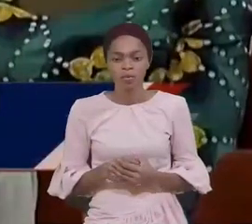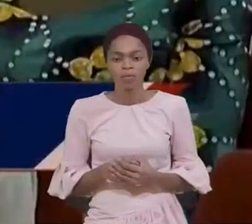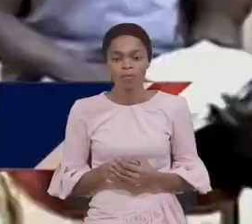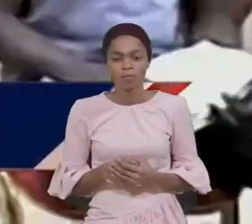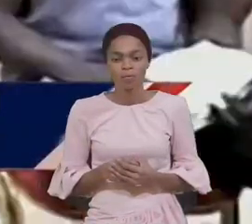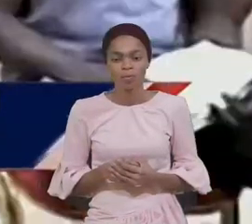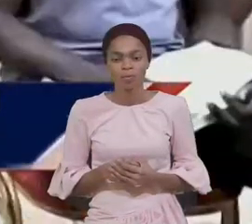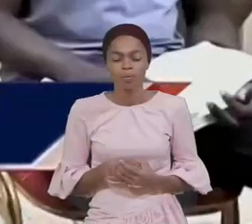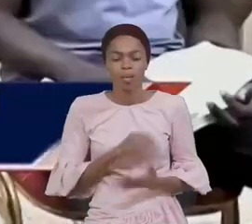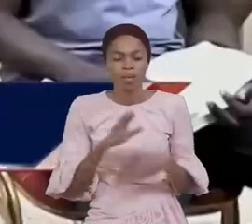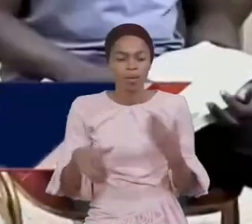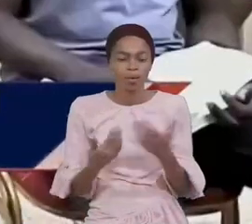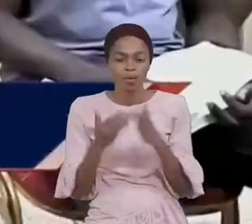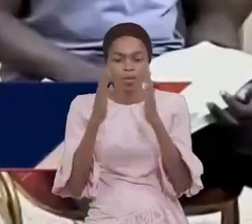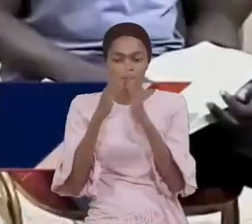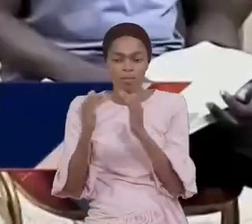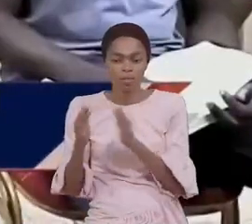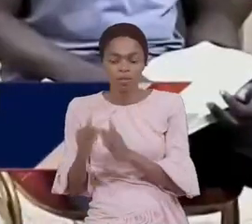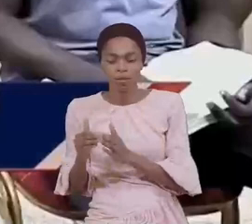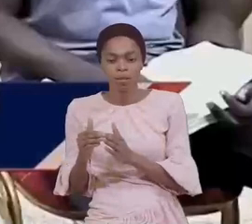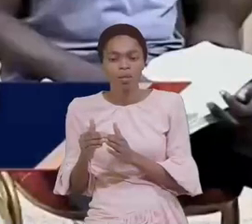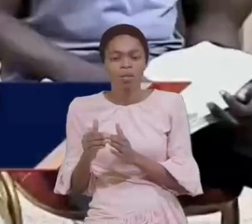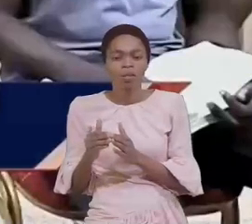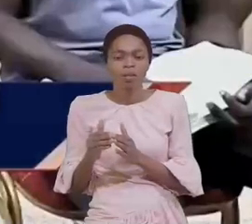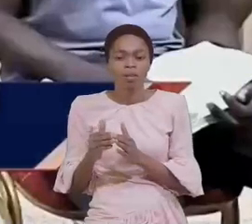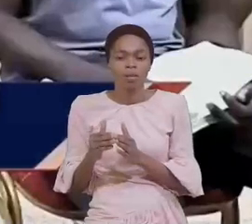Josué 11, verset 12.